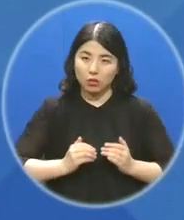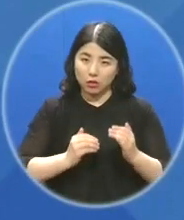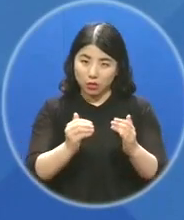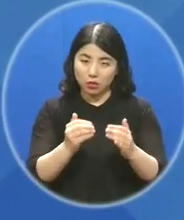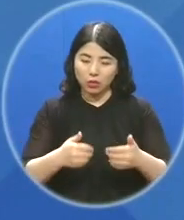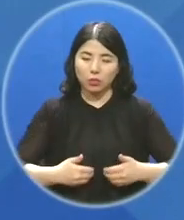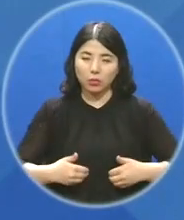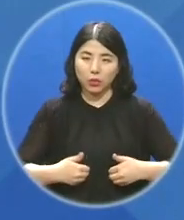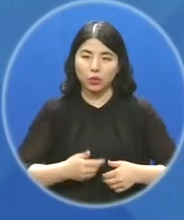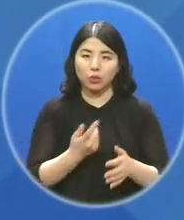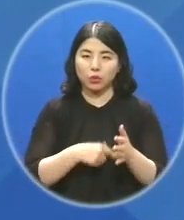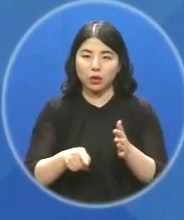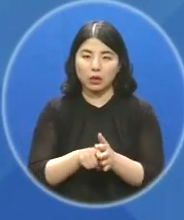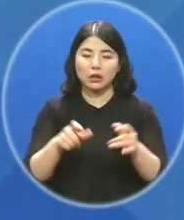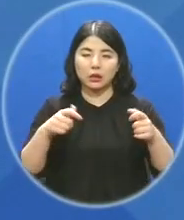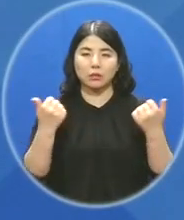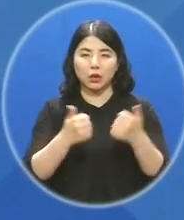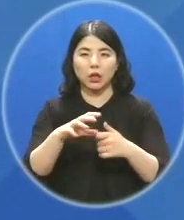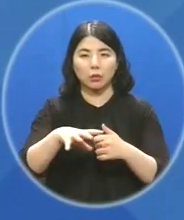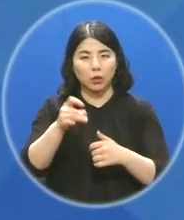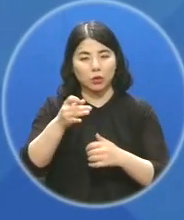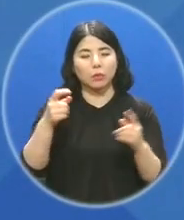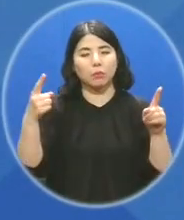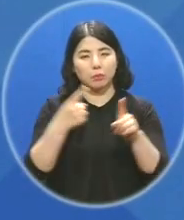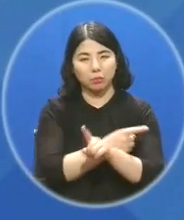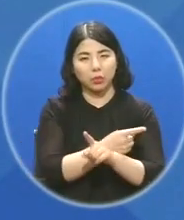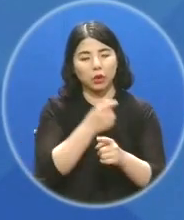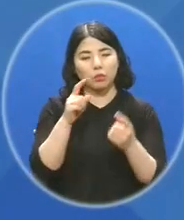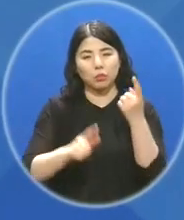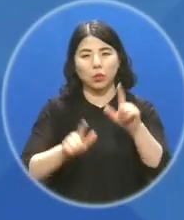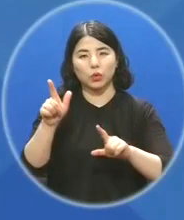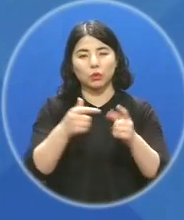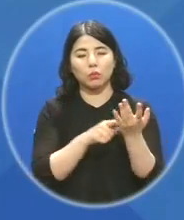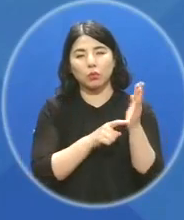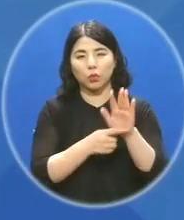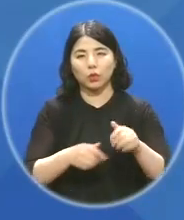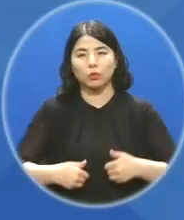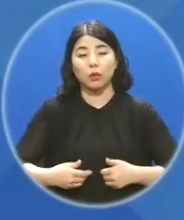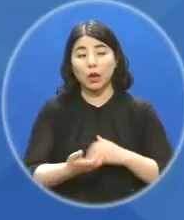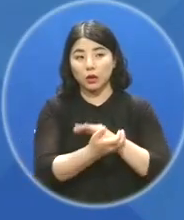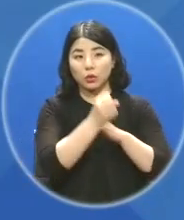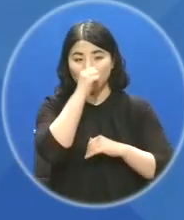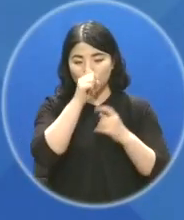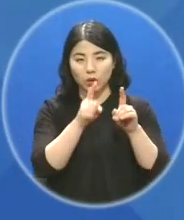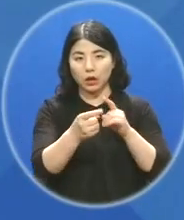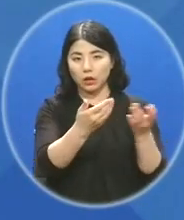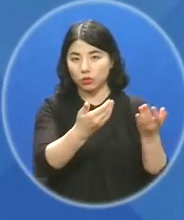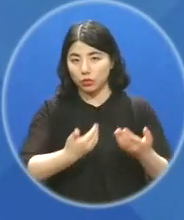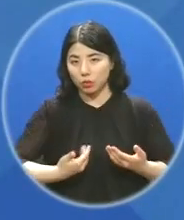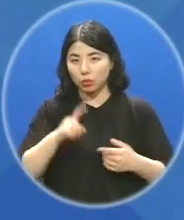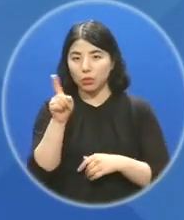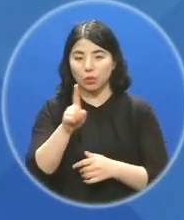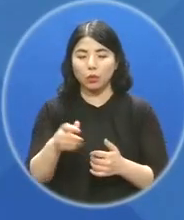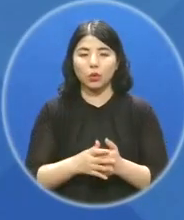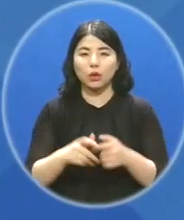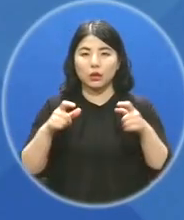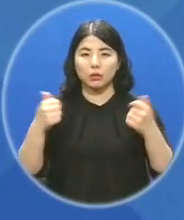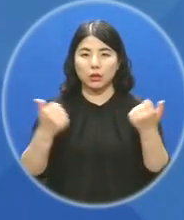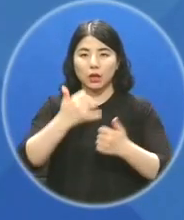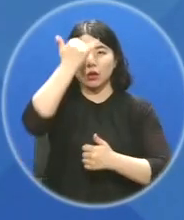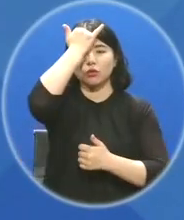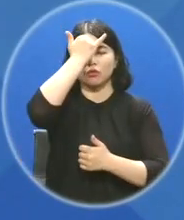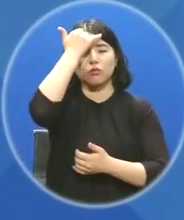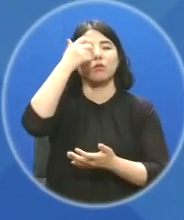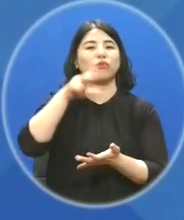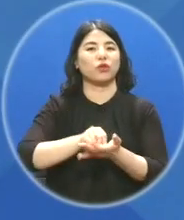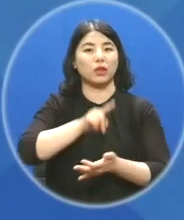위해서는 지방의회가 먼저 좀 변화하는 모습을 좀 보여줄 필요가 있습니다. 지금 이 의원님께서 좋은 얘기 아까 해주신 것 중에서 지방의회는 윤리가